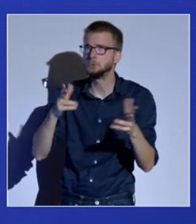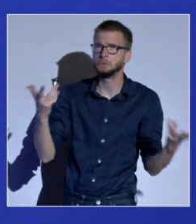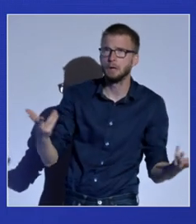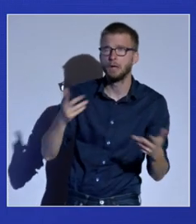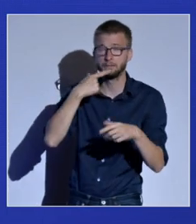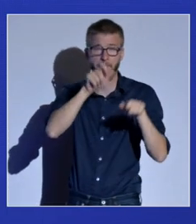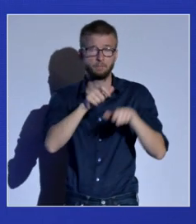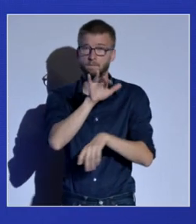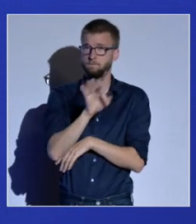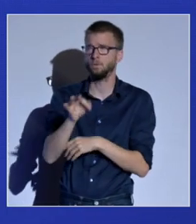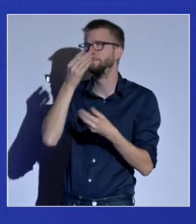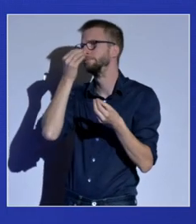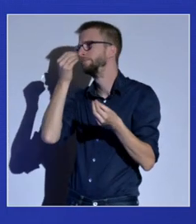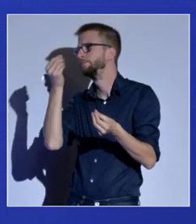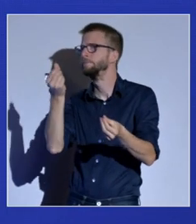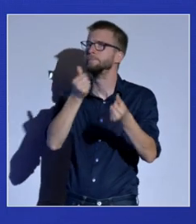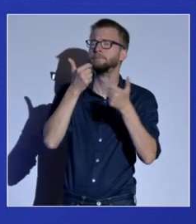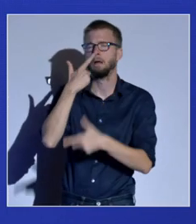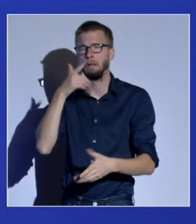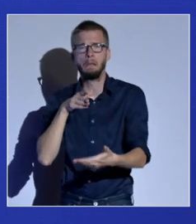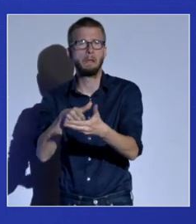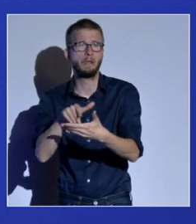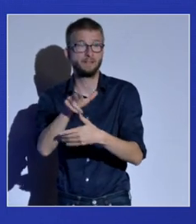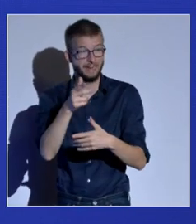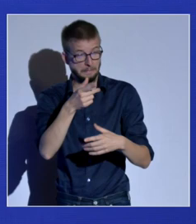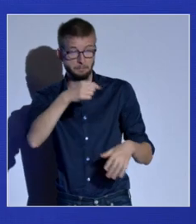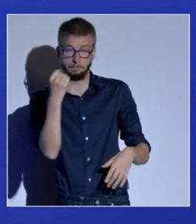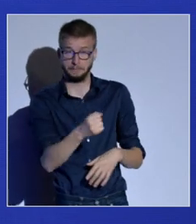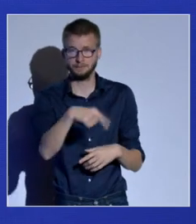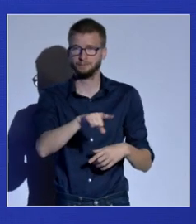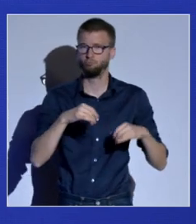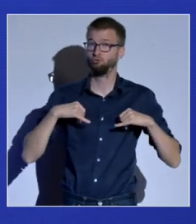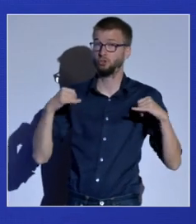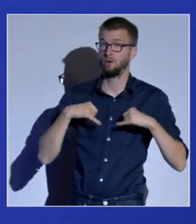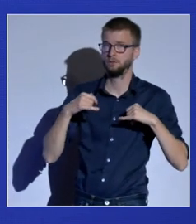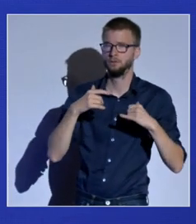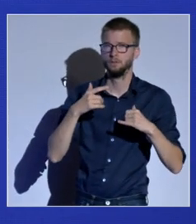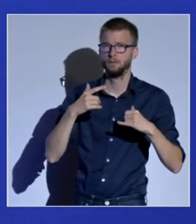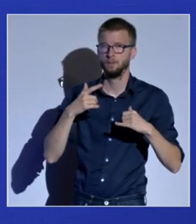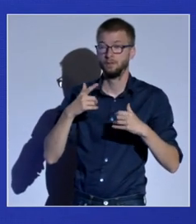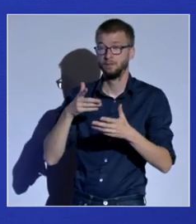dans lequel les Français se trouvent, et singulièrement les jeunes Français, ce qui est un crime